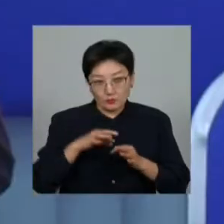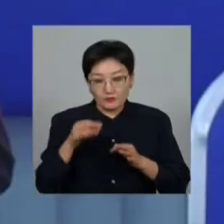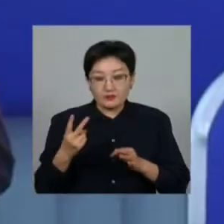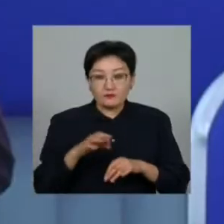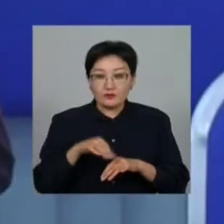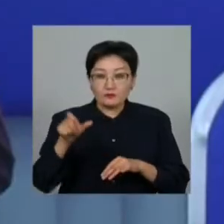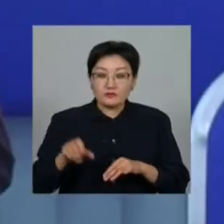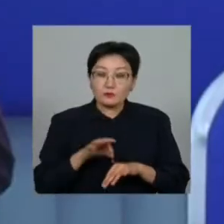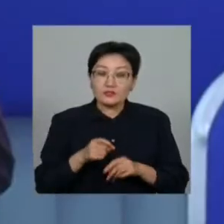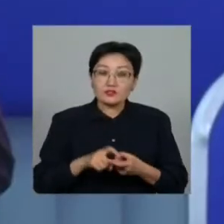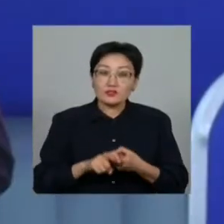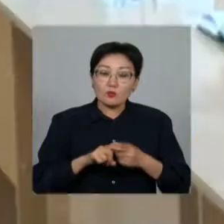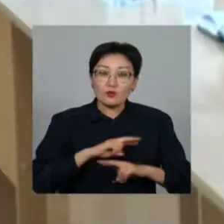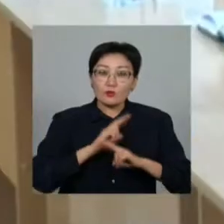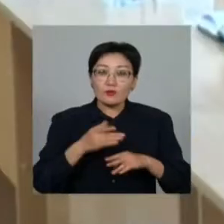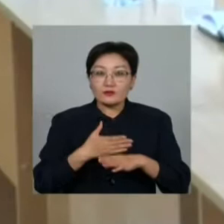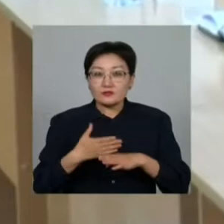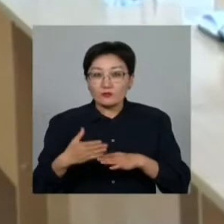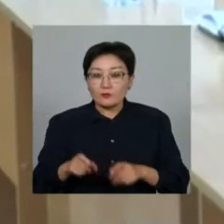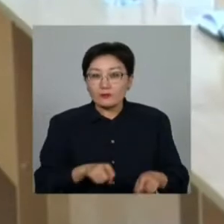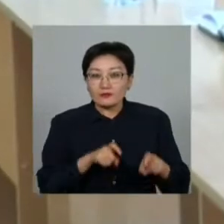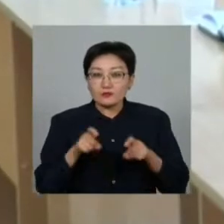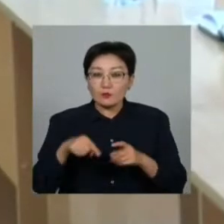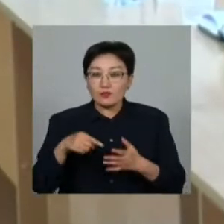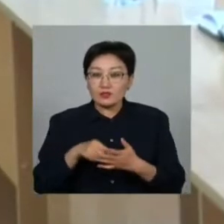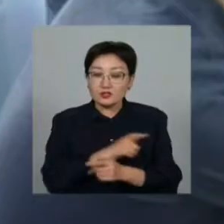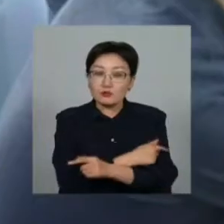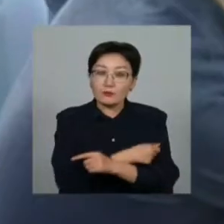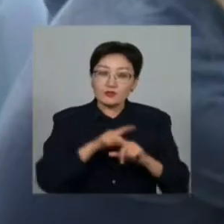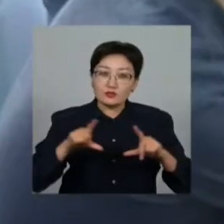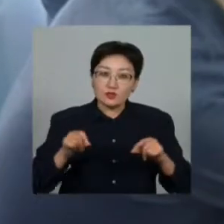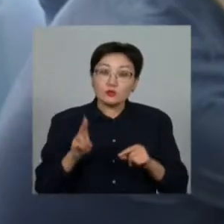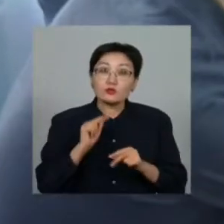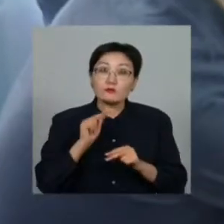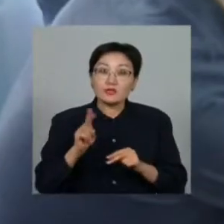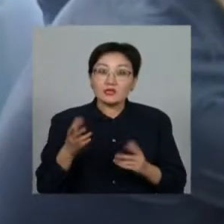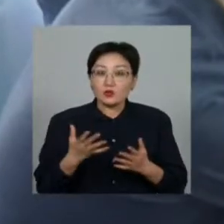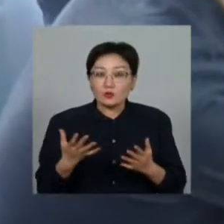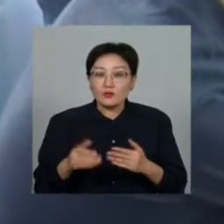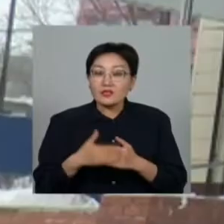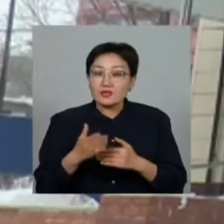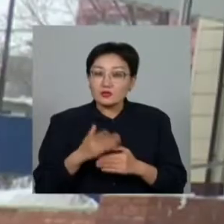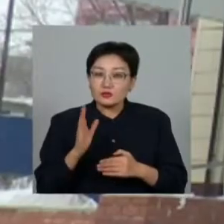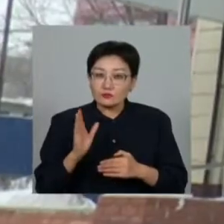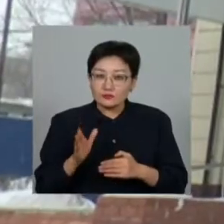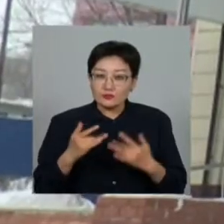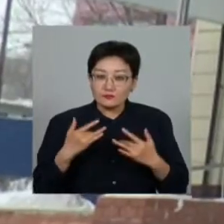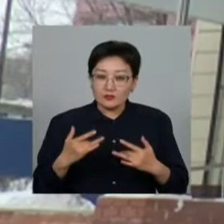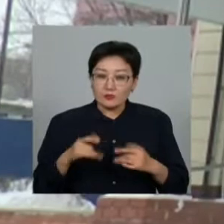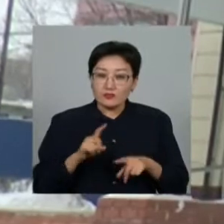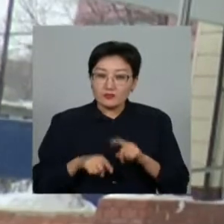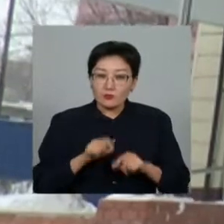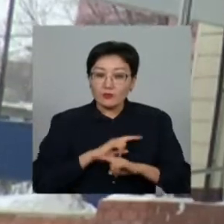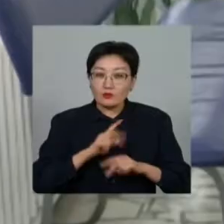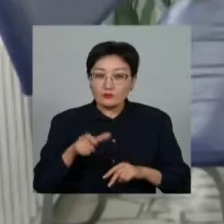пациентки с коронавирусом умерли после транспортировки в городскую больницу кто виноват и какого наказание требуют родственники